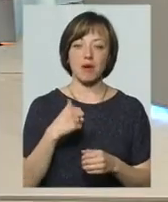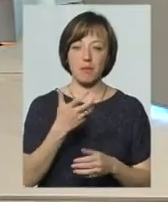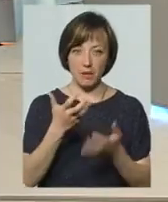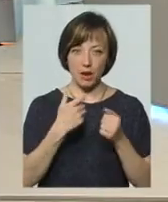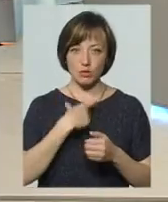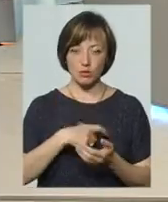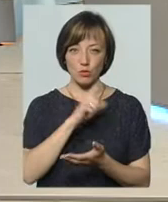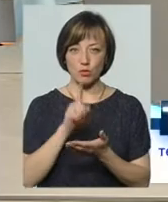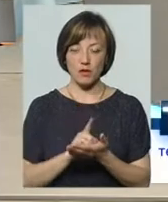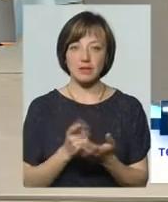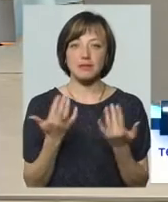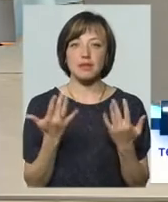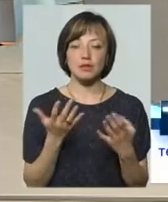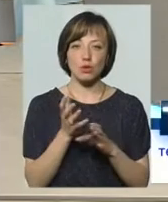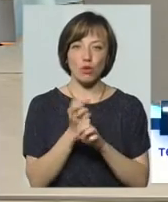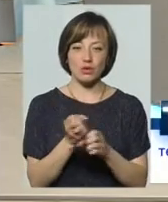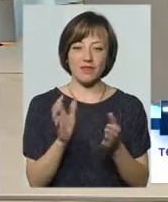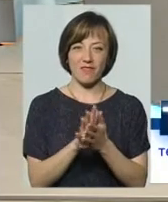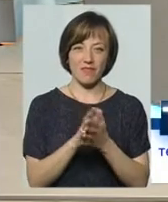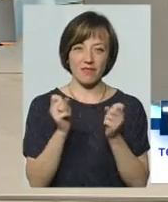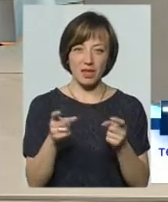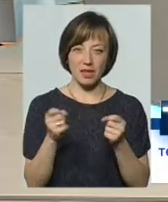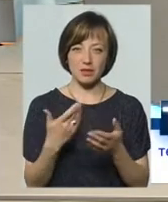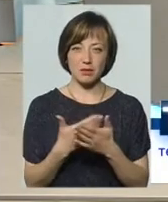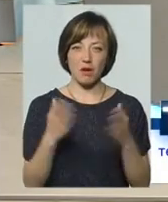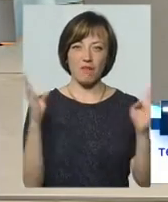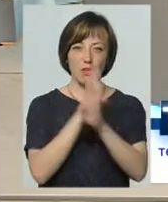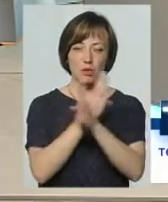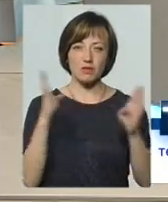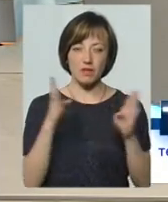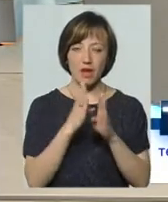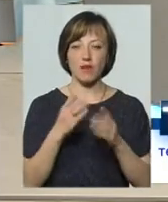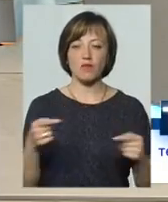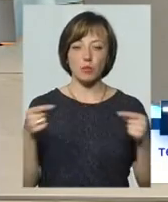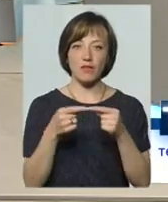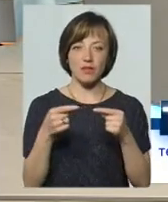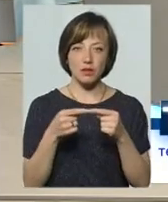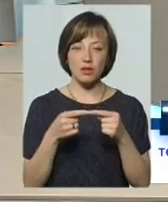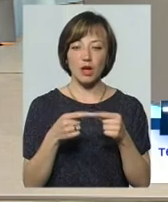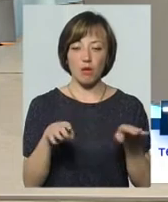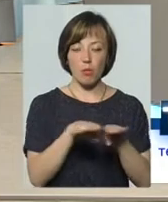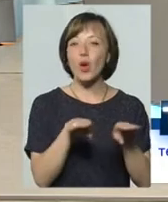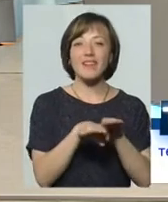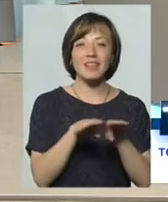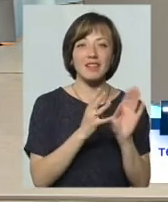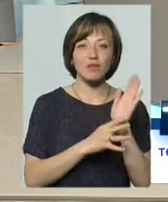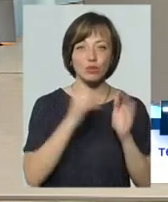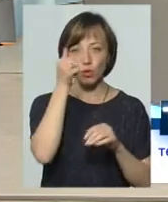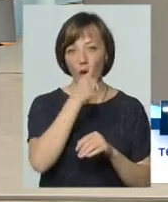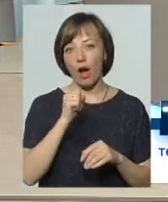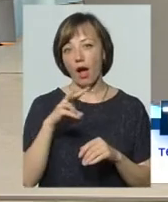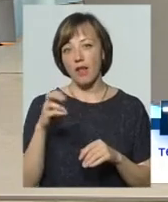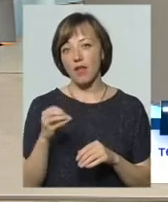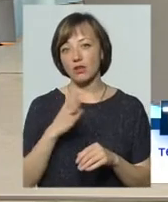наскільки ми скорочуємо викиди СО2 в атмосферу, угу, у відповідності з 2019 роком. Але тут якось зіграла наша